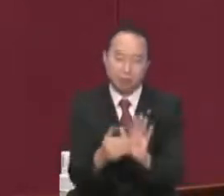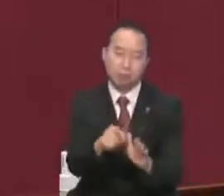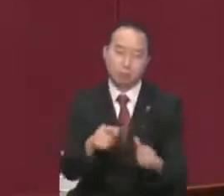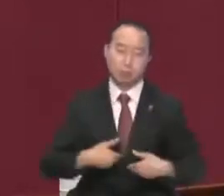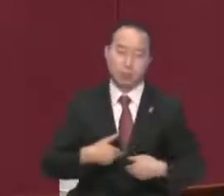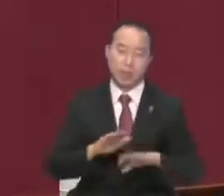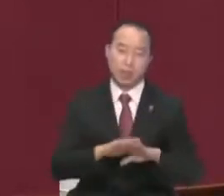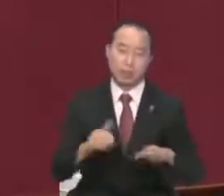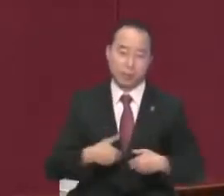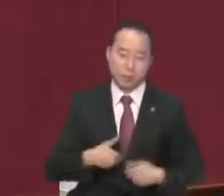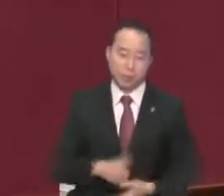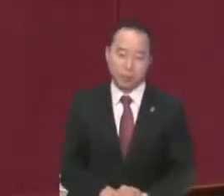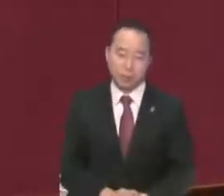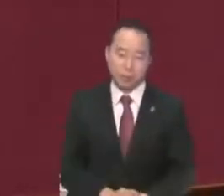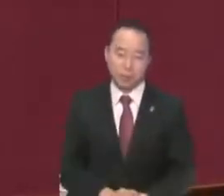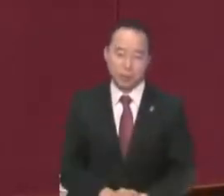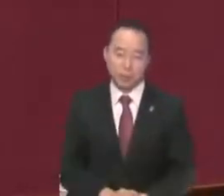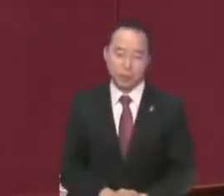오히려